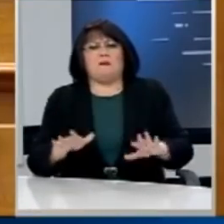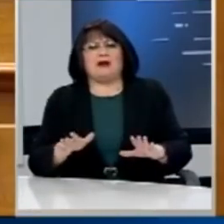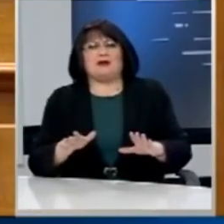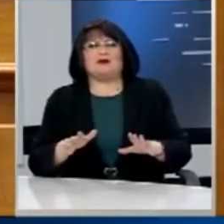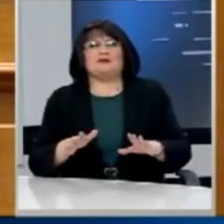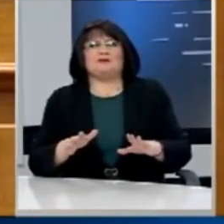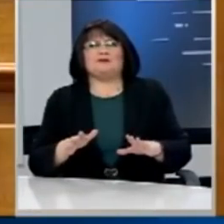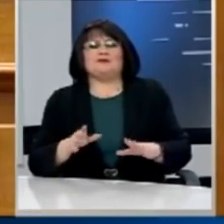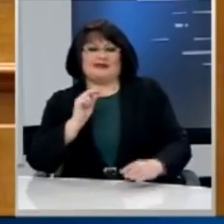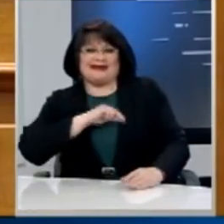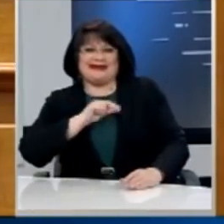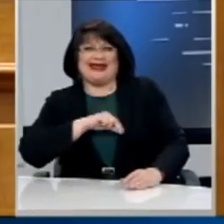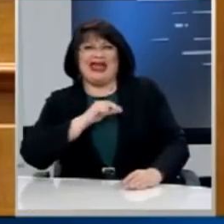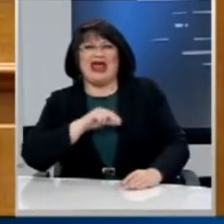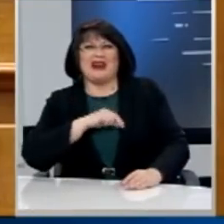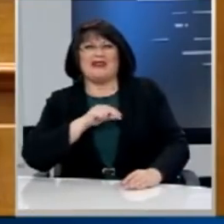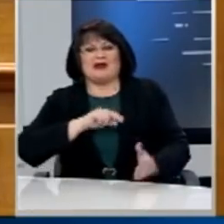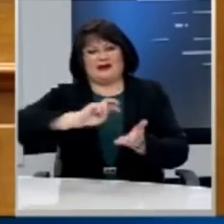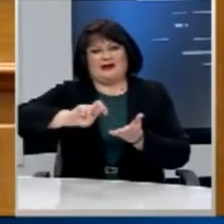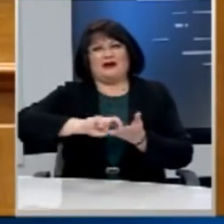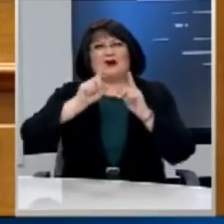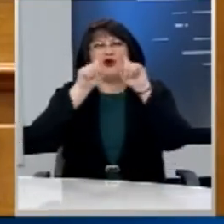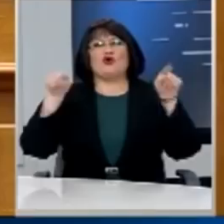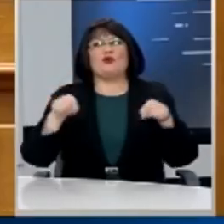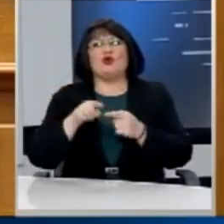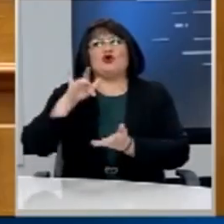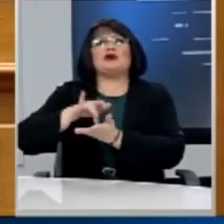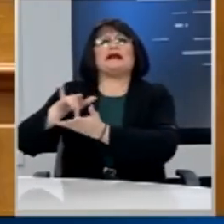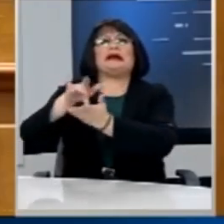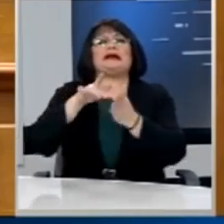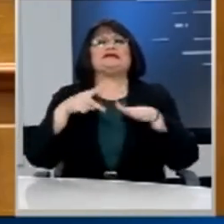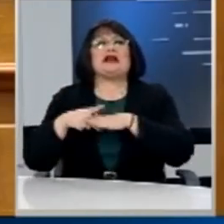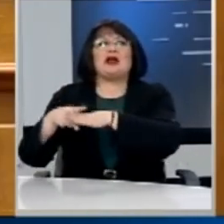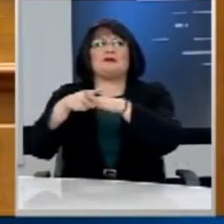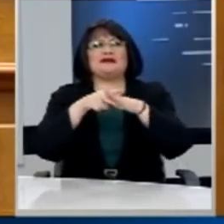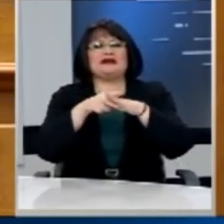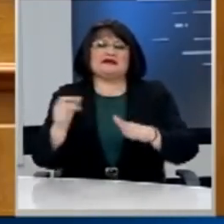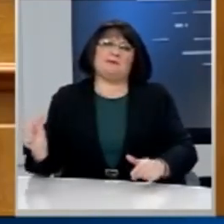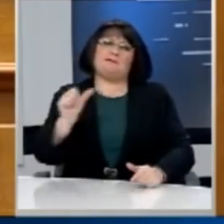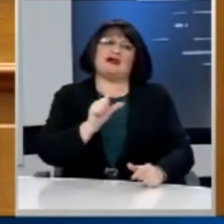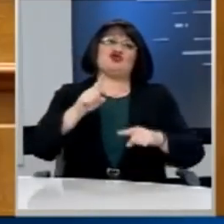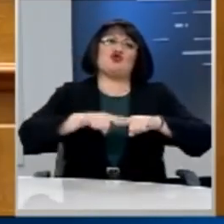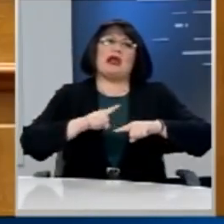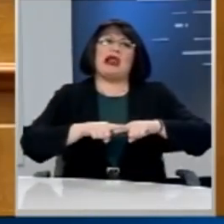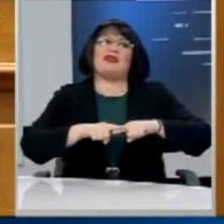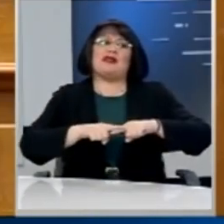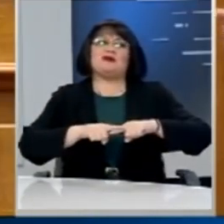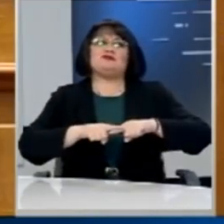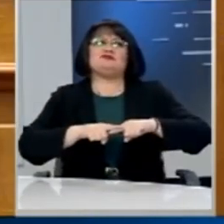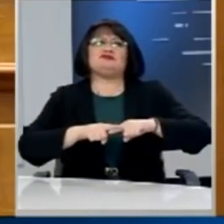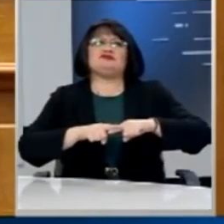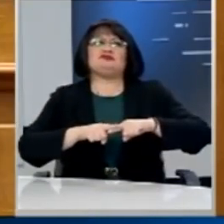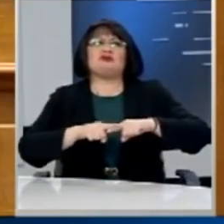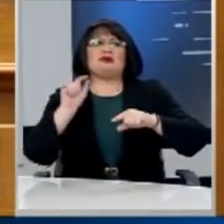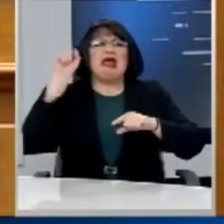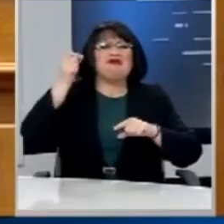αποφασίστηκε τα κέρδη από τη διακράτηση των ομολόγων των κεντρικών τραπεζών να επιστρέψουν στην Ελλάδα χωρίς